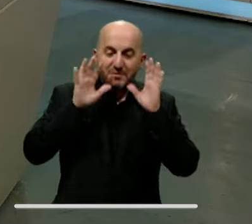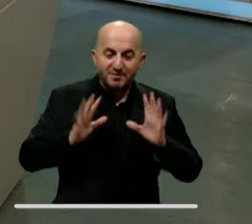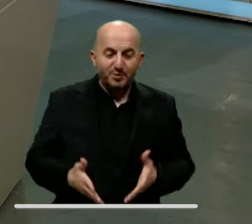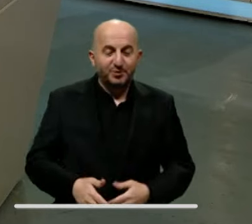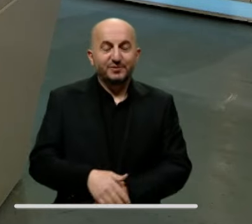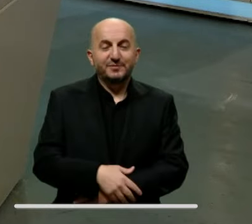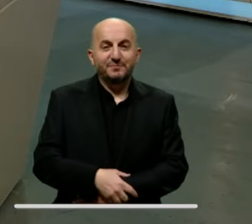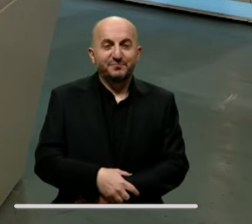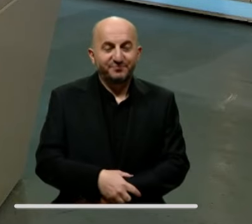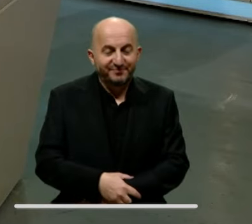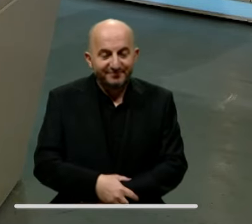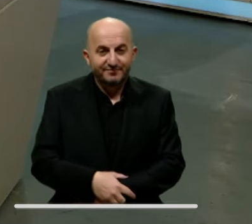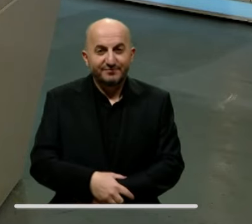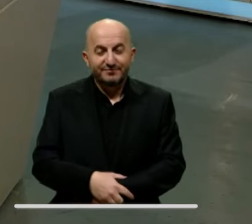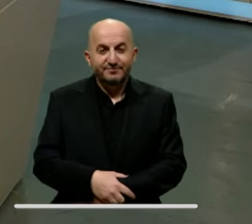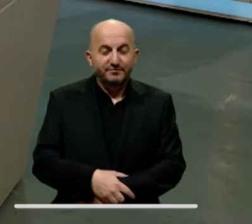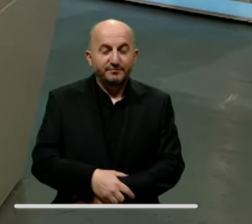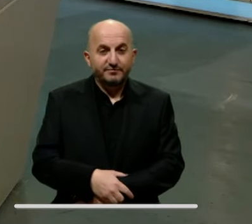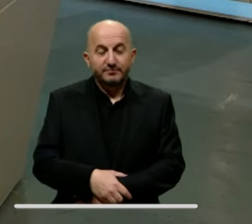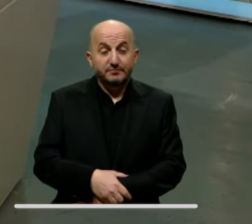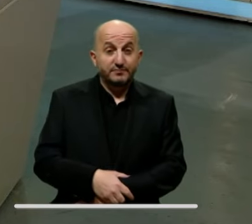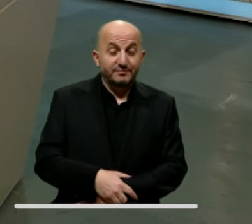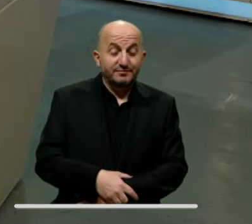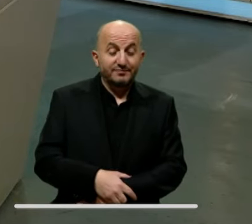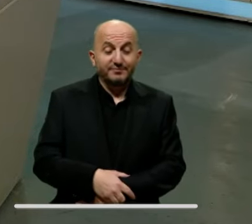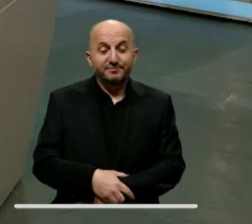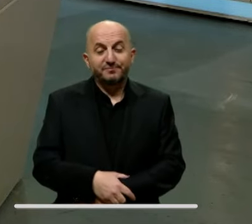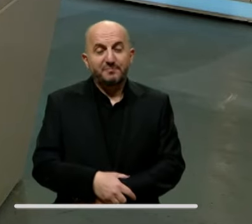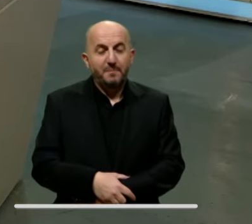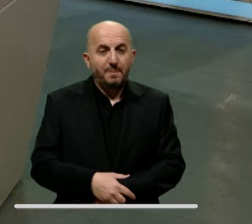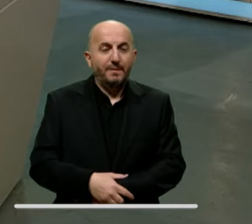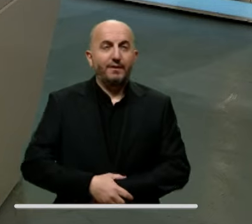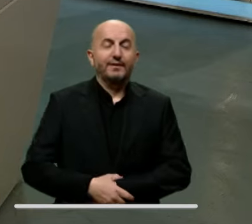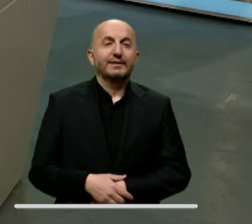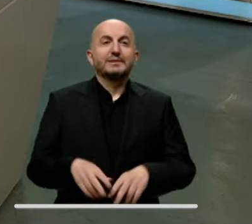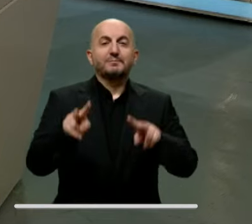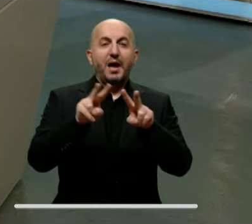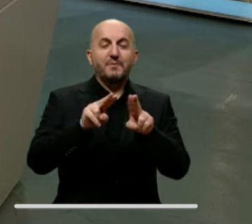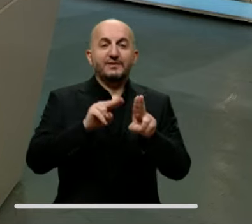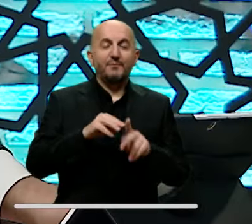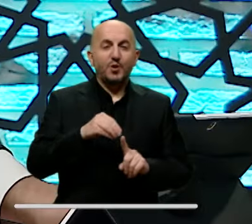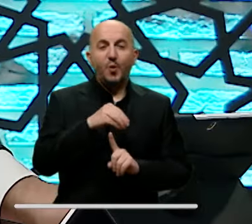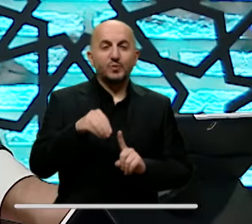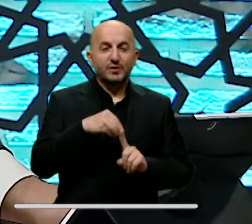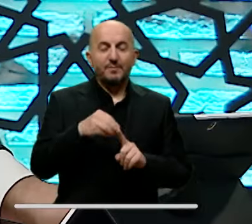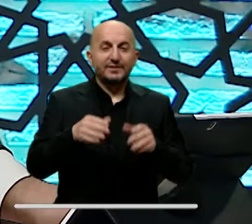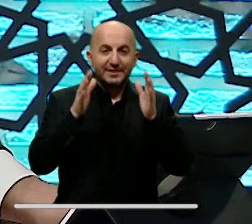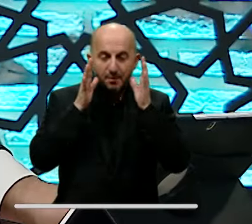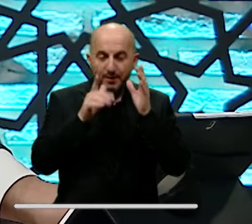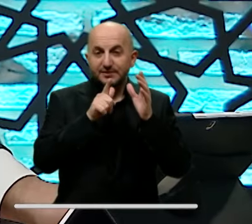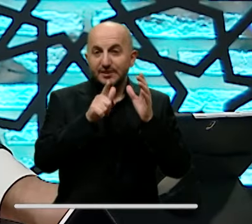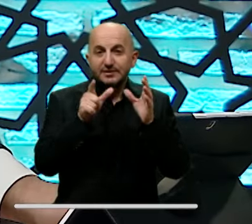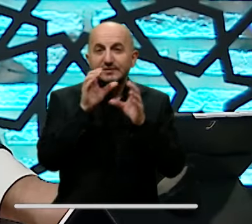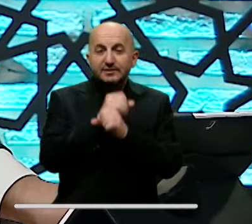Allah düşününce garip oldum hocam Ayşe Hanım'ın selamları var Biz dün Mehmet Kapukaya hocamla namazda cehri ve Hafi